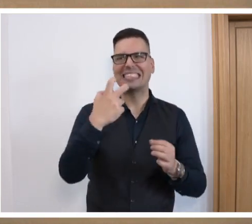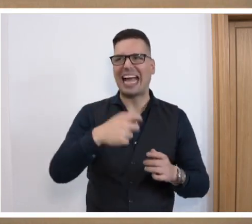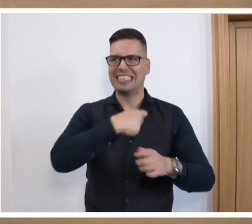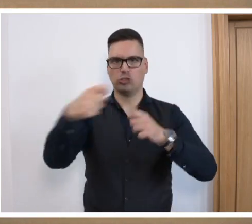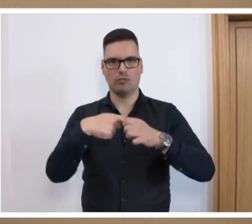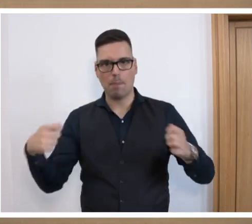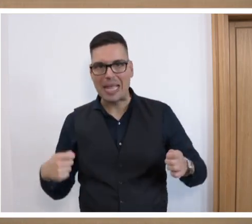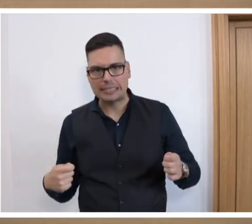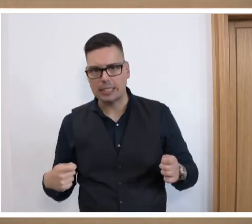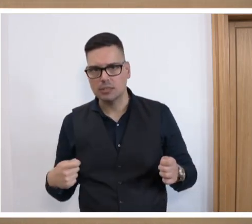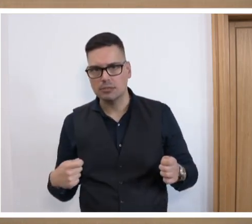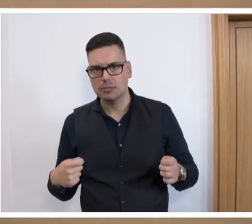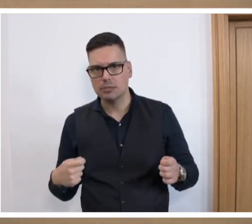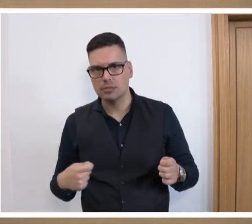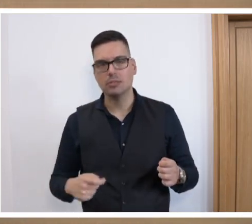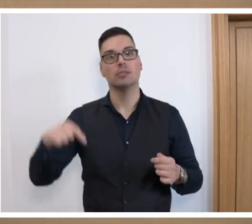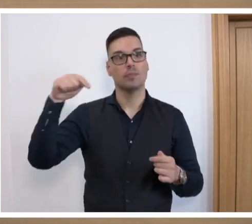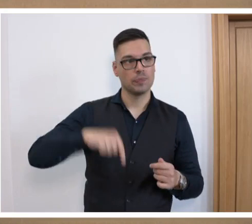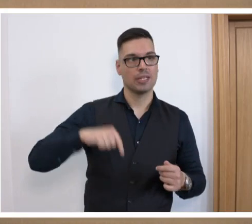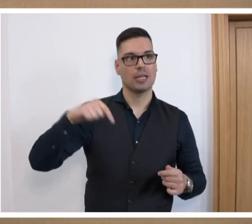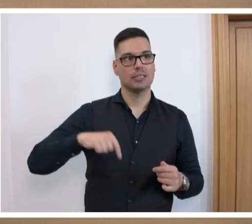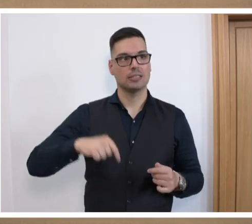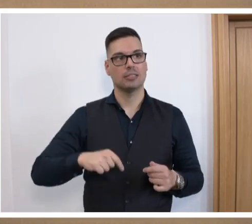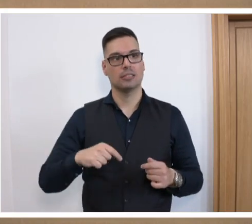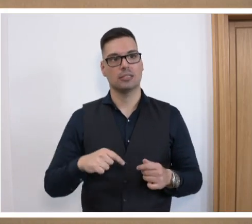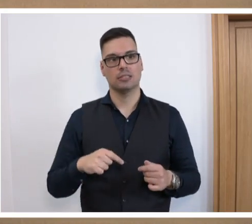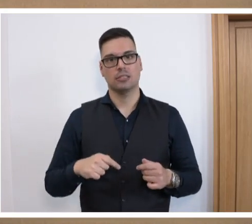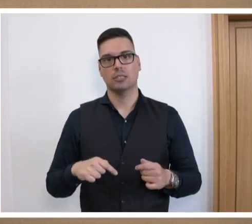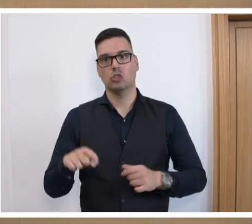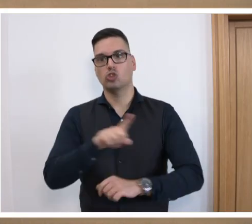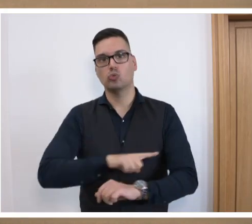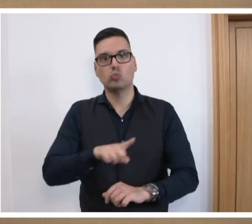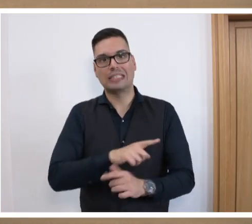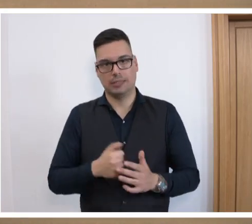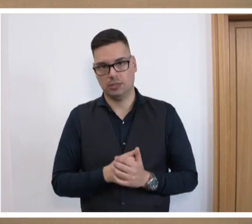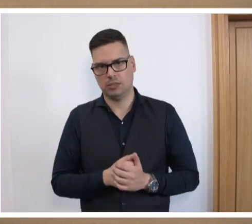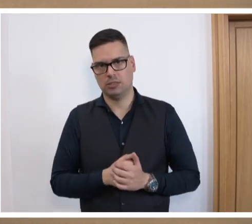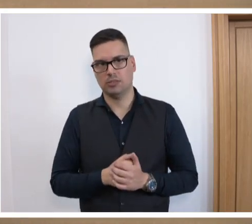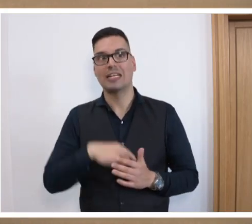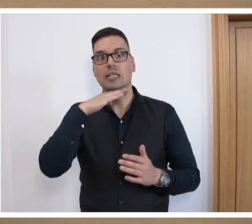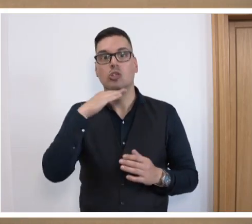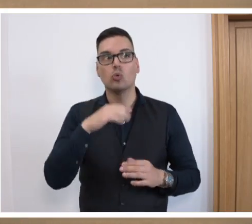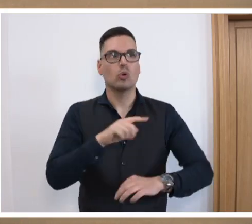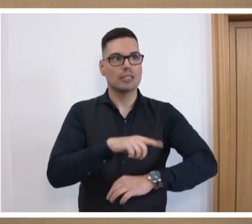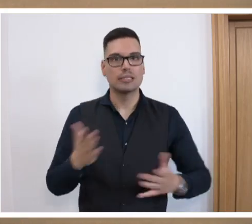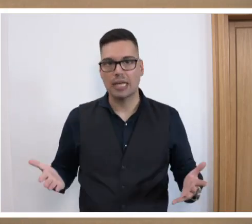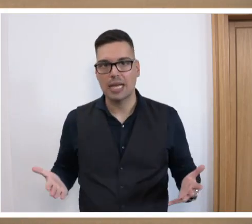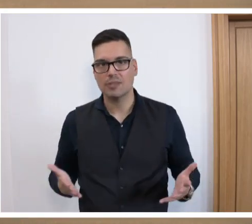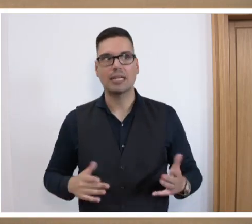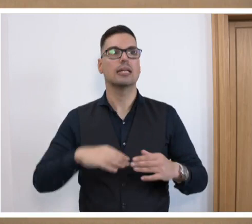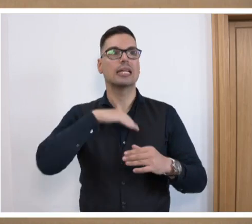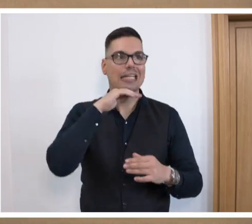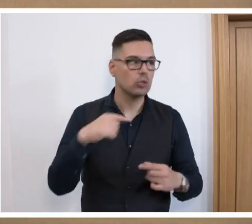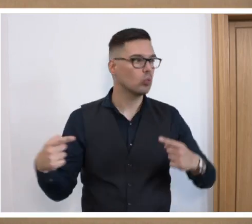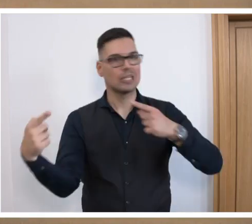Und jetzt kommt's, es gehörte zu den besonders guten Stunden des Parlaments, weil genügend Zeit war, weil genug diskutiert